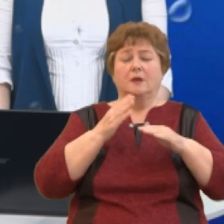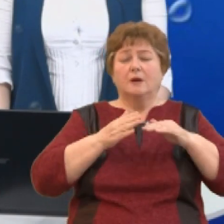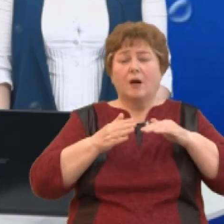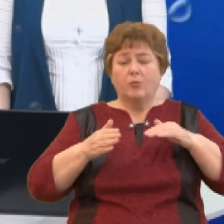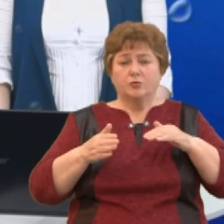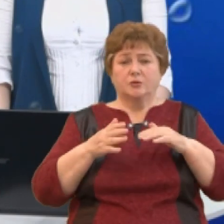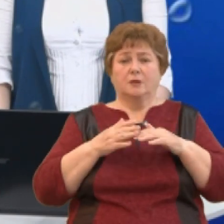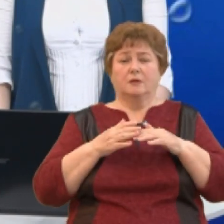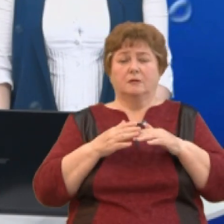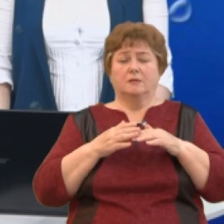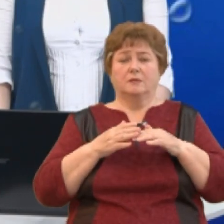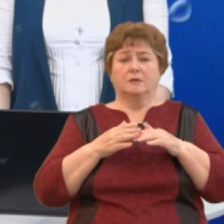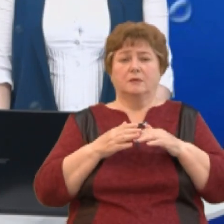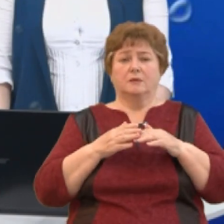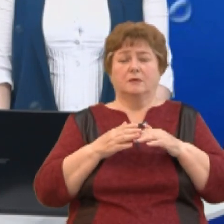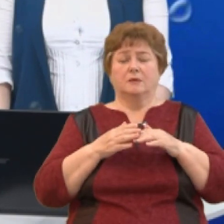капусте,